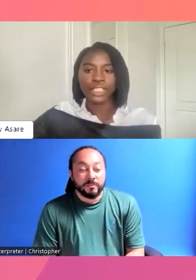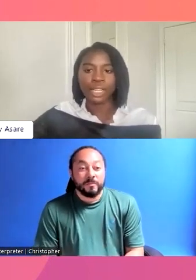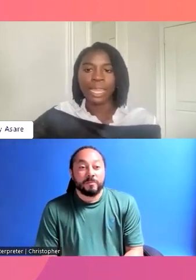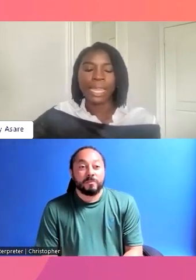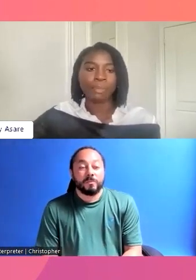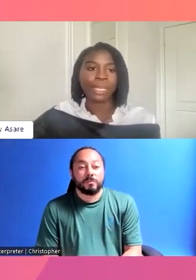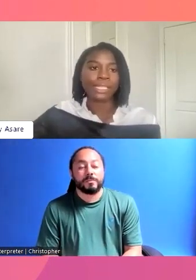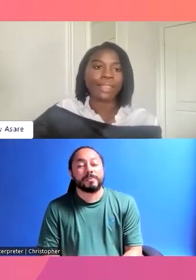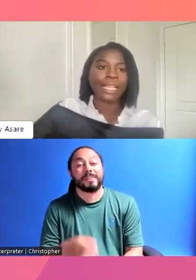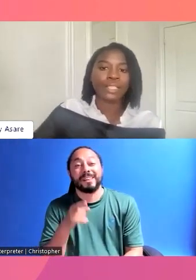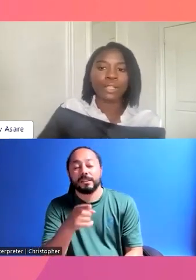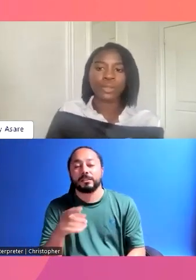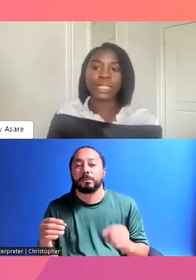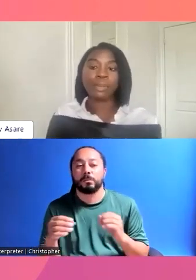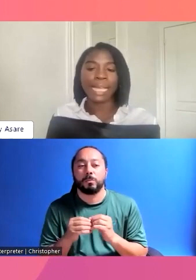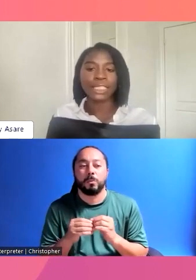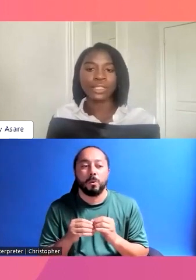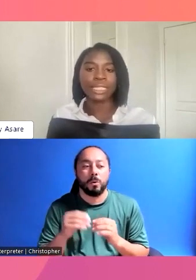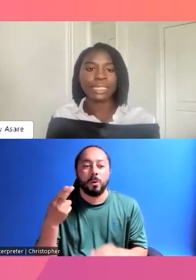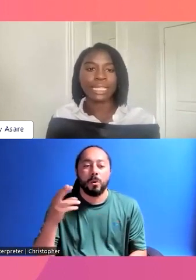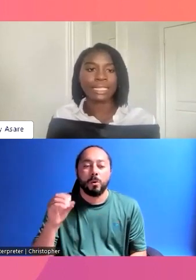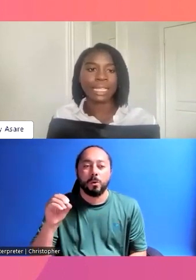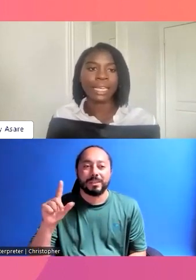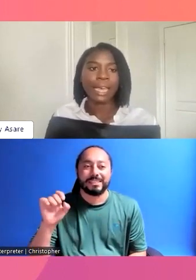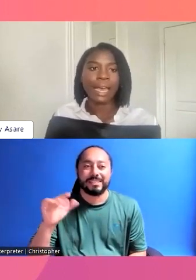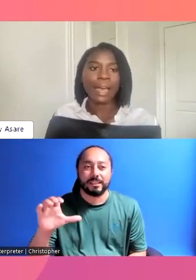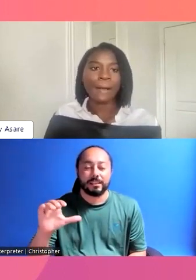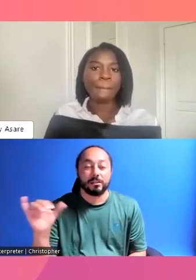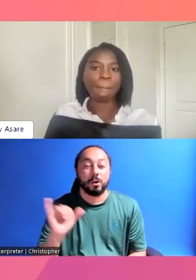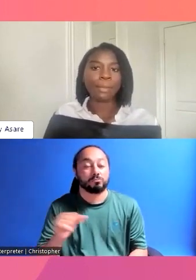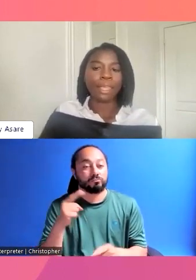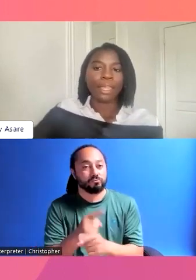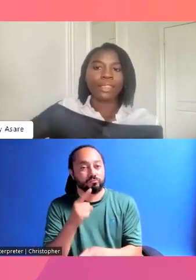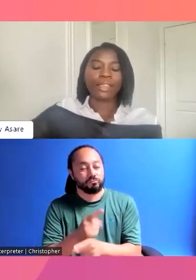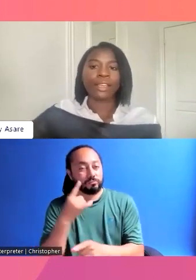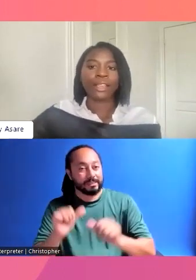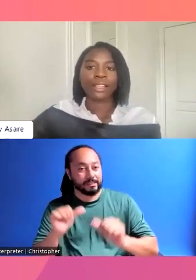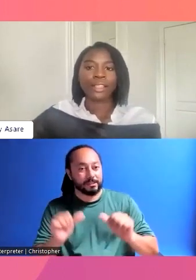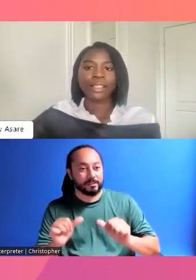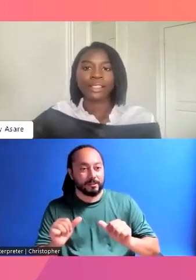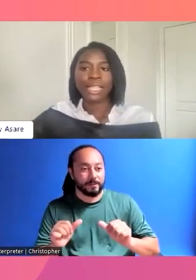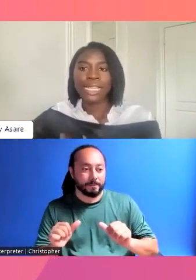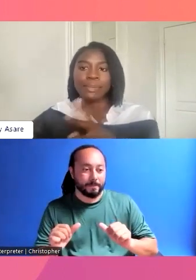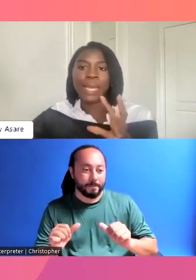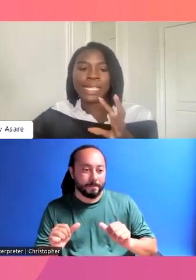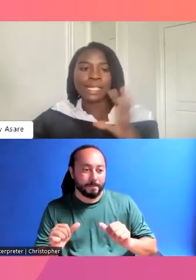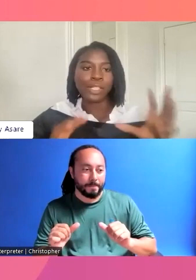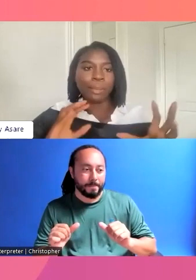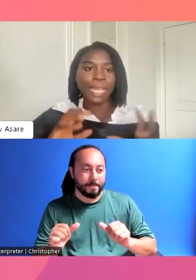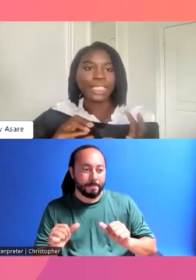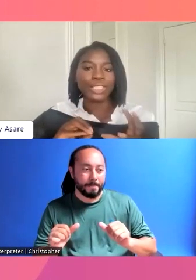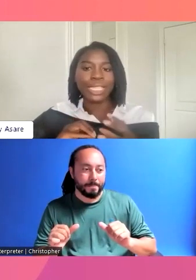cadre est plus global par nature et donc plus pratique pour évaluer